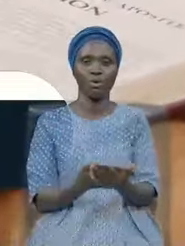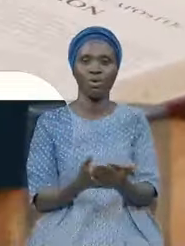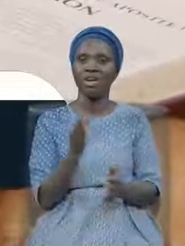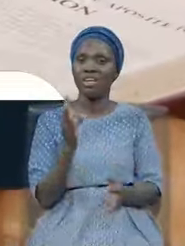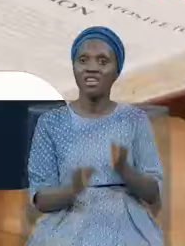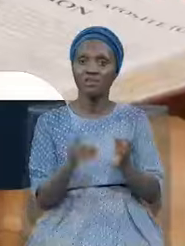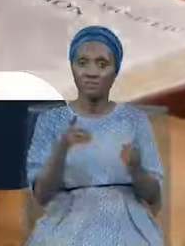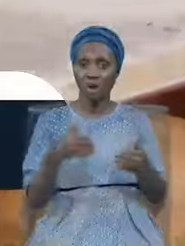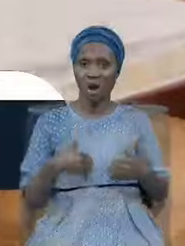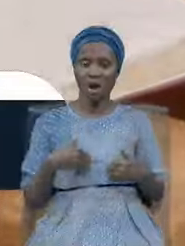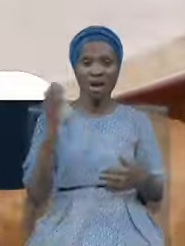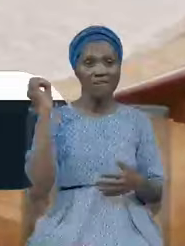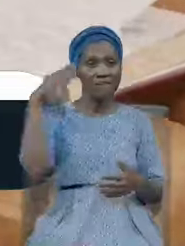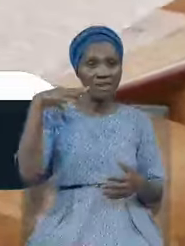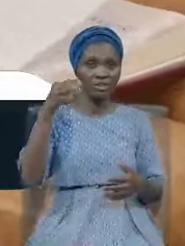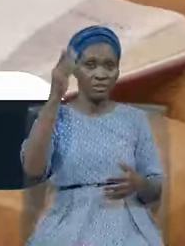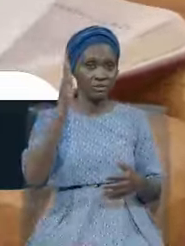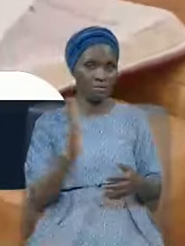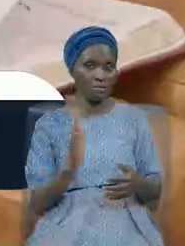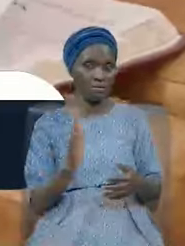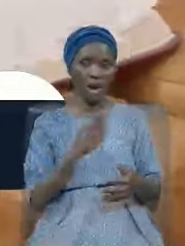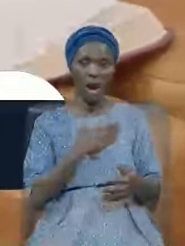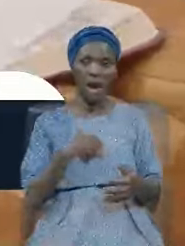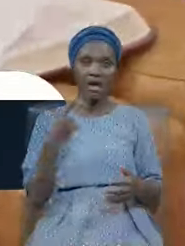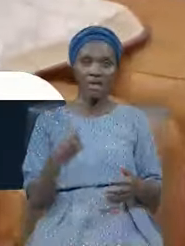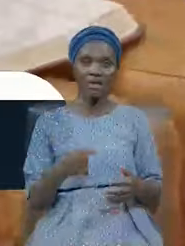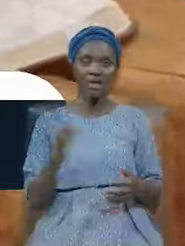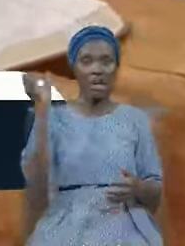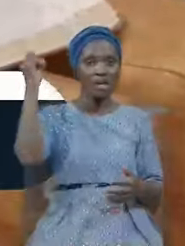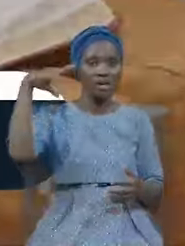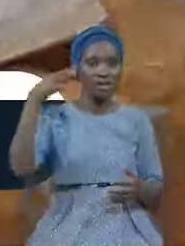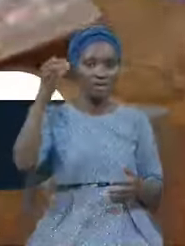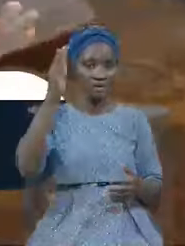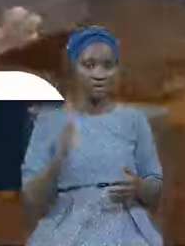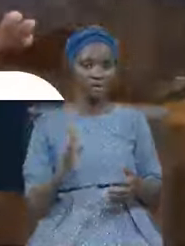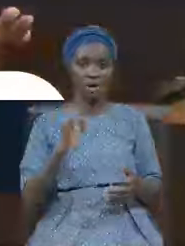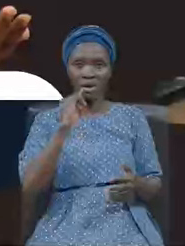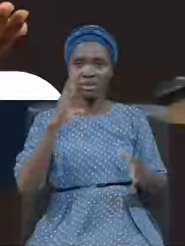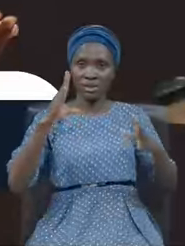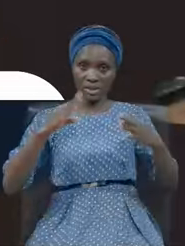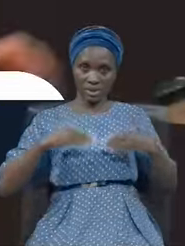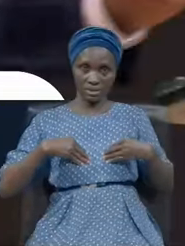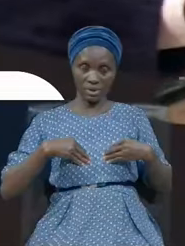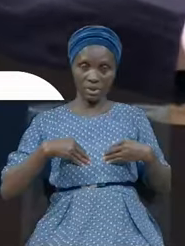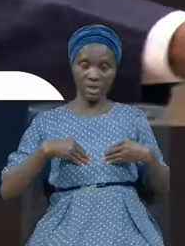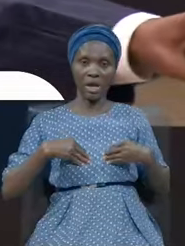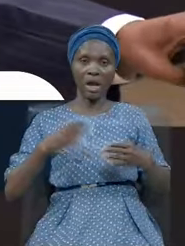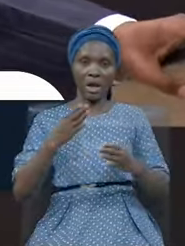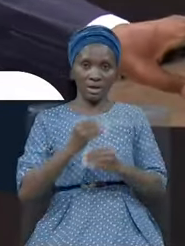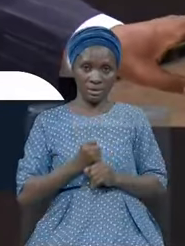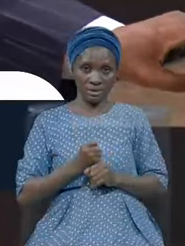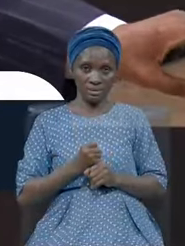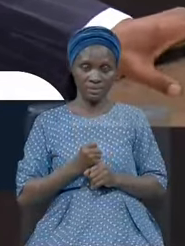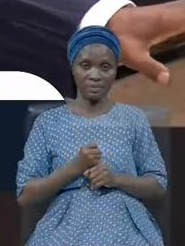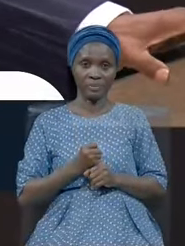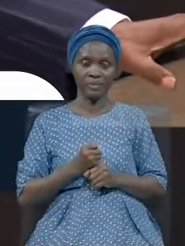Dieu et la grâce de Dieu a été acceptée a été reçu et